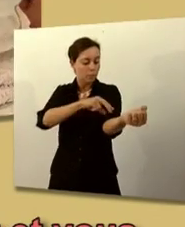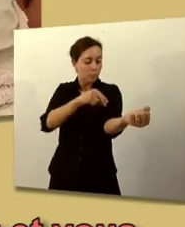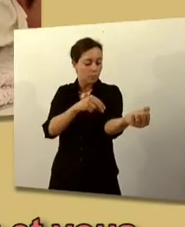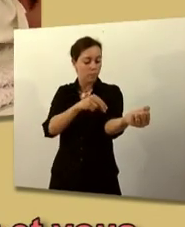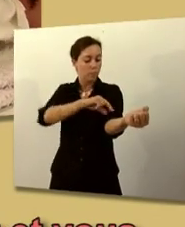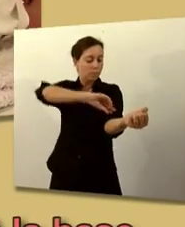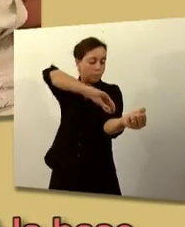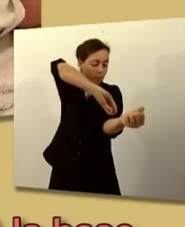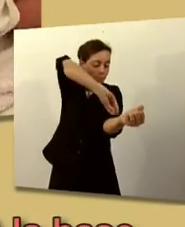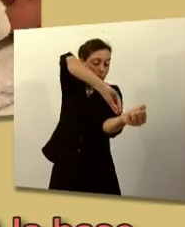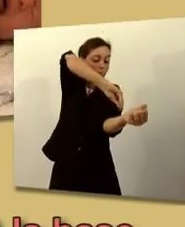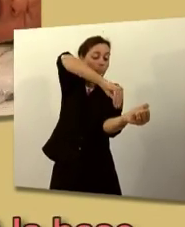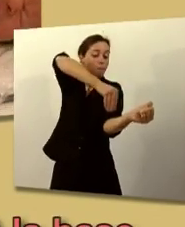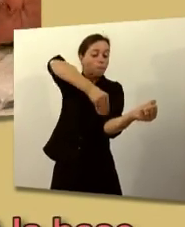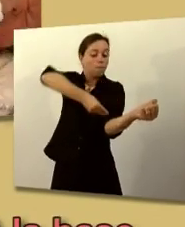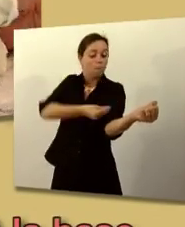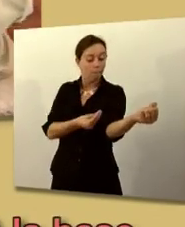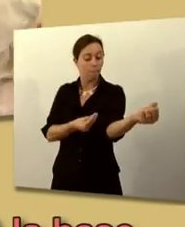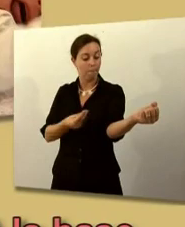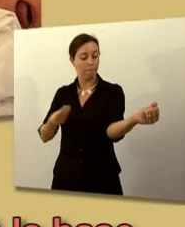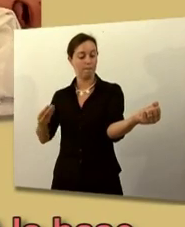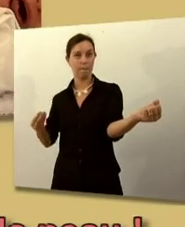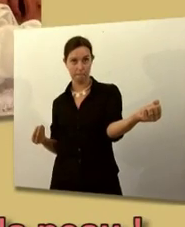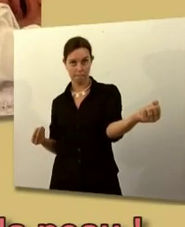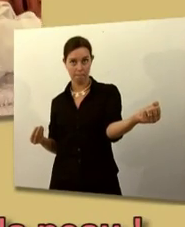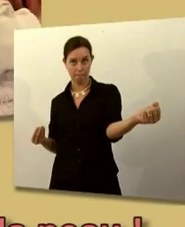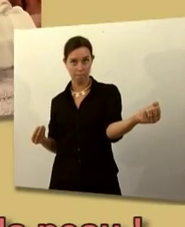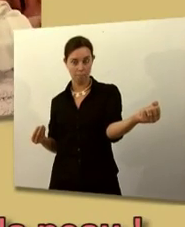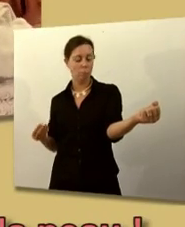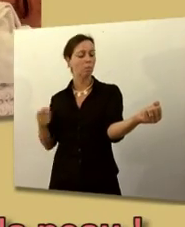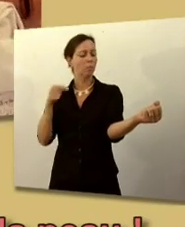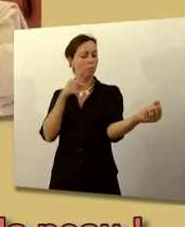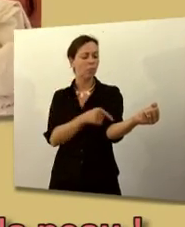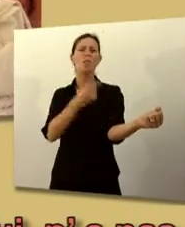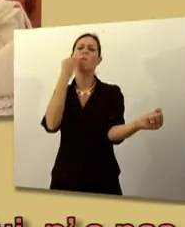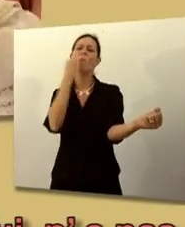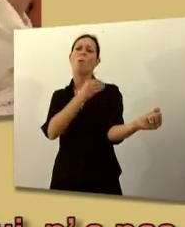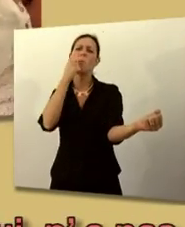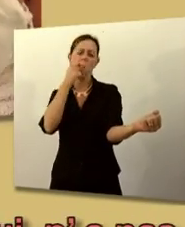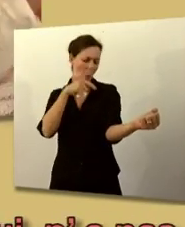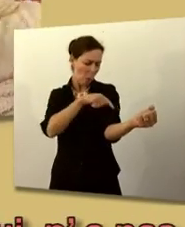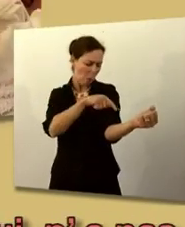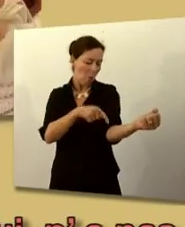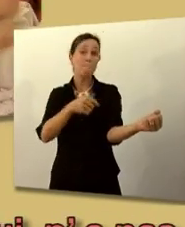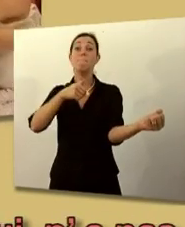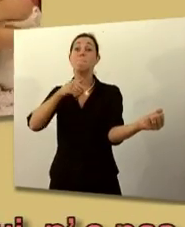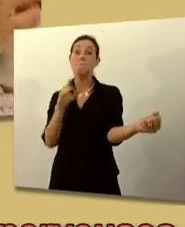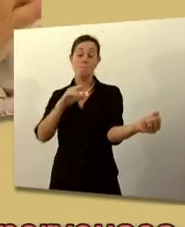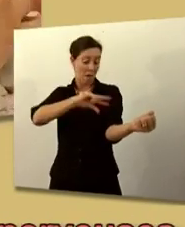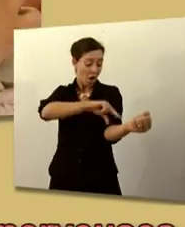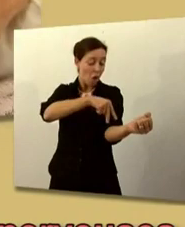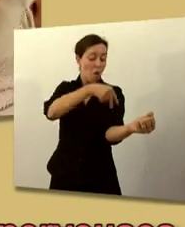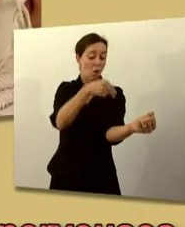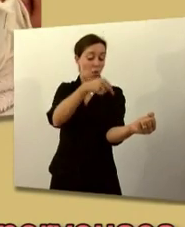vous nettoyez bien à la base. C'est froid sur le cordon, d'accord? Le cordon lui-même, c'est froid sur la peau, le